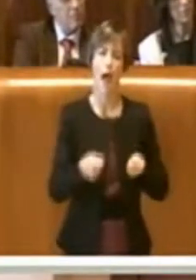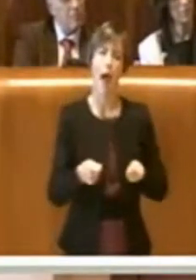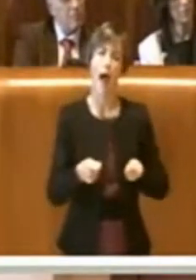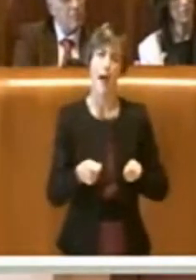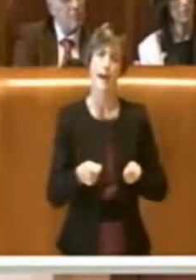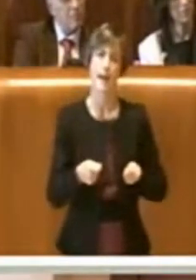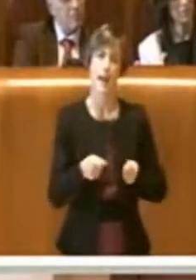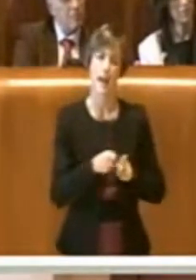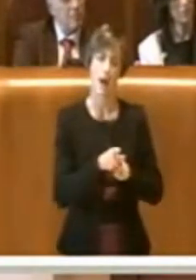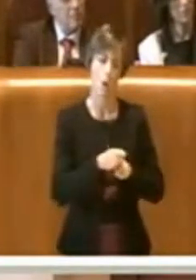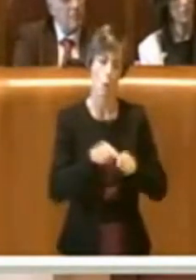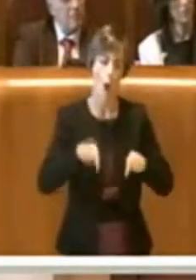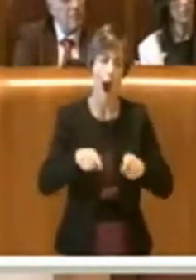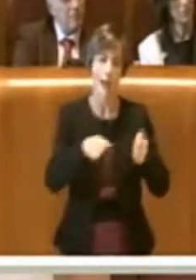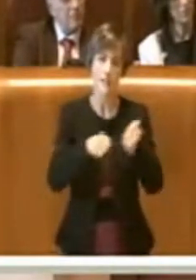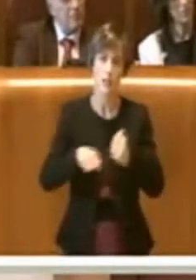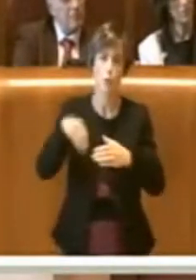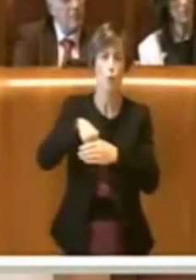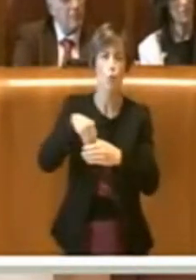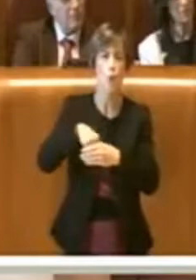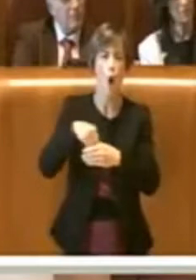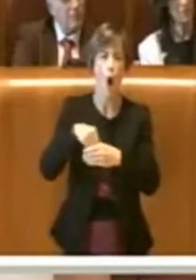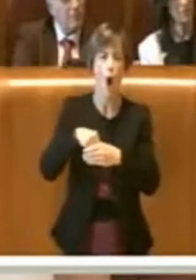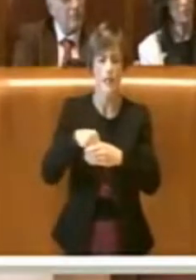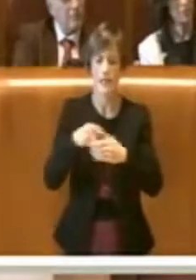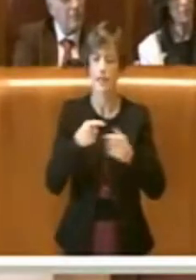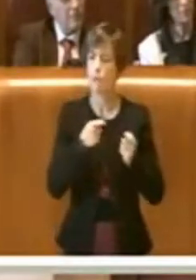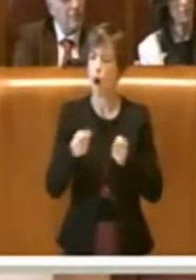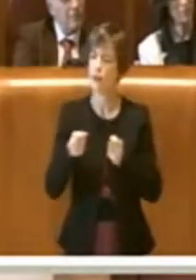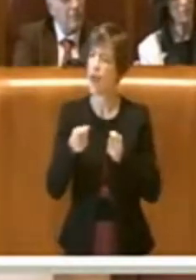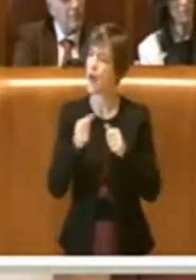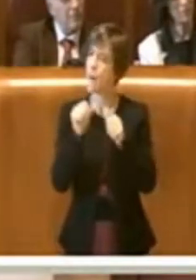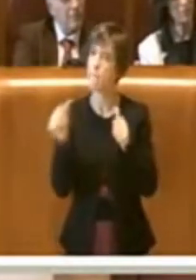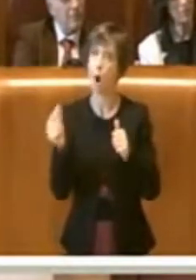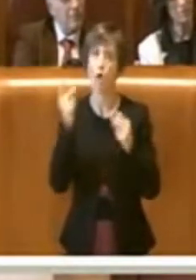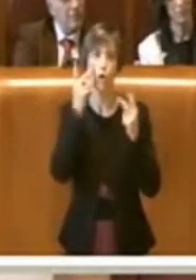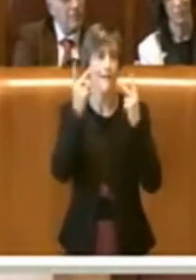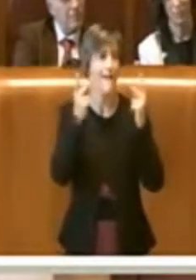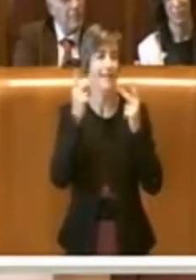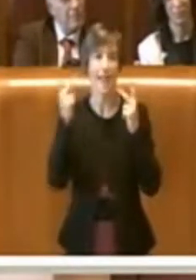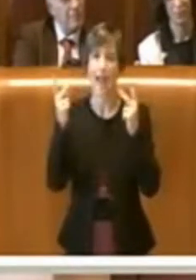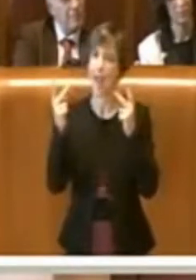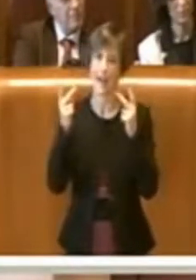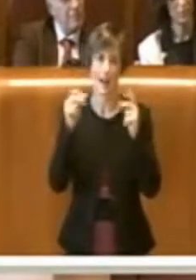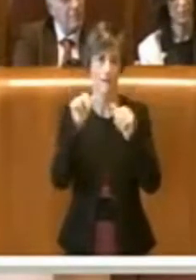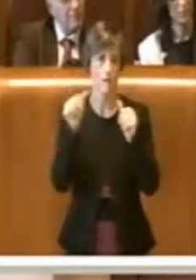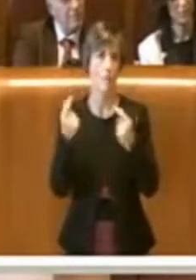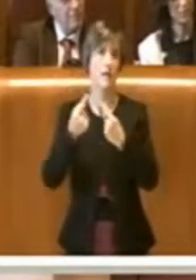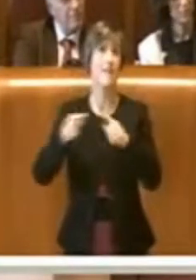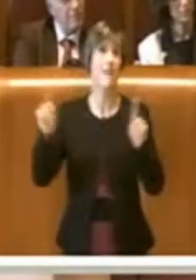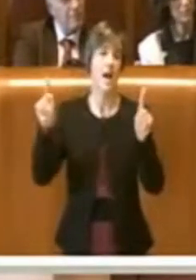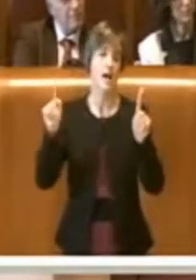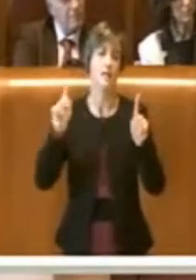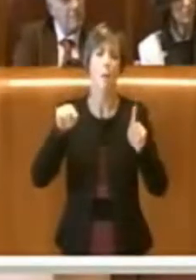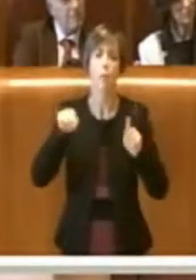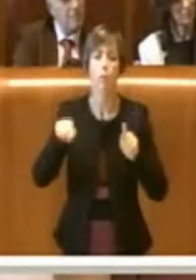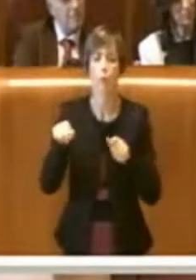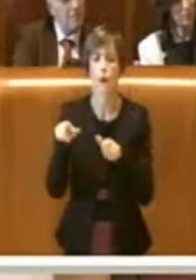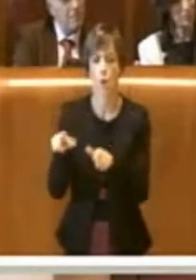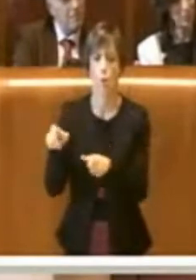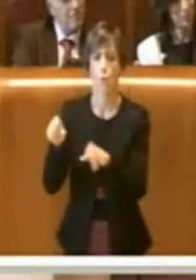di vedere le cose, soprattutto anche per quanto riguarda i rifiuti. Quindi